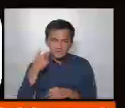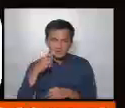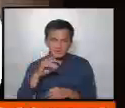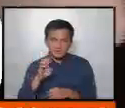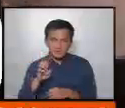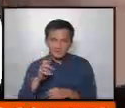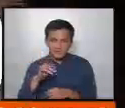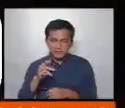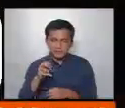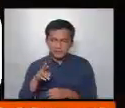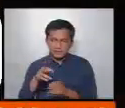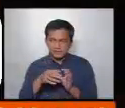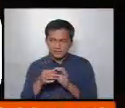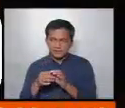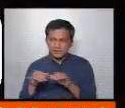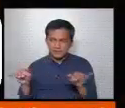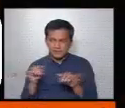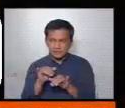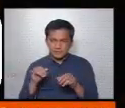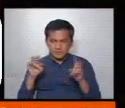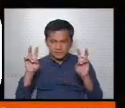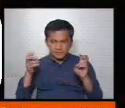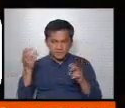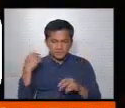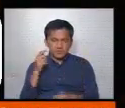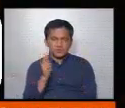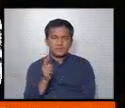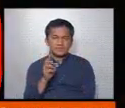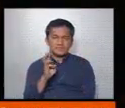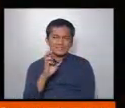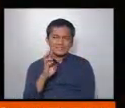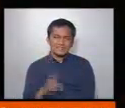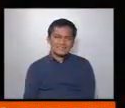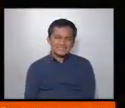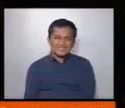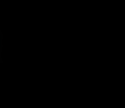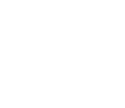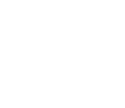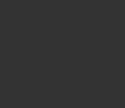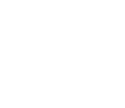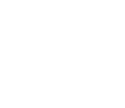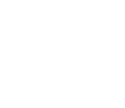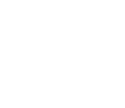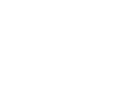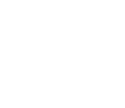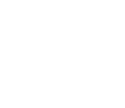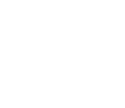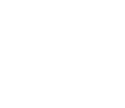kasong plunder kaugnay ng parehong kontrobersya noong 2016.